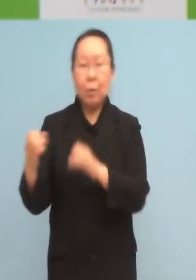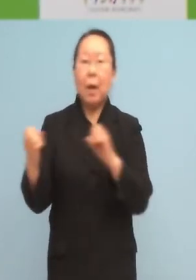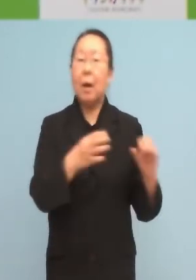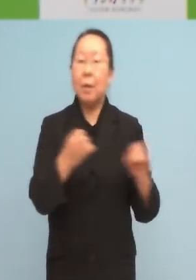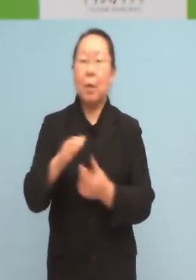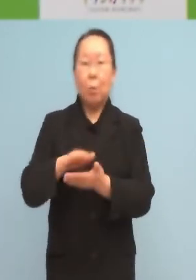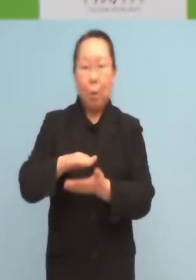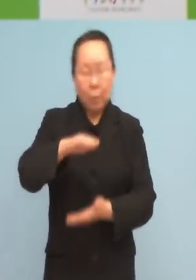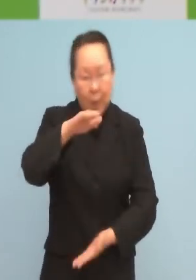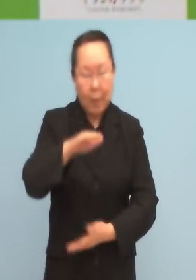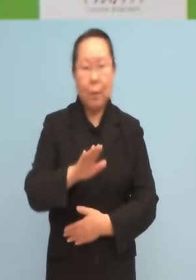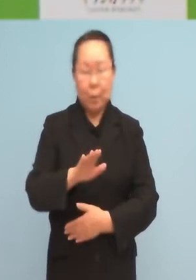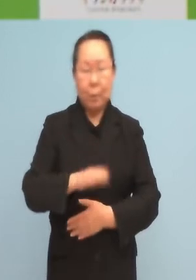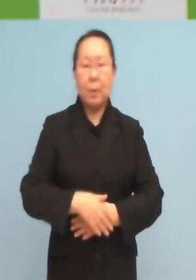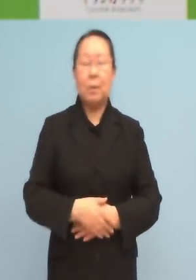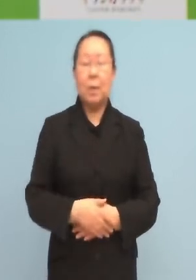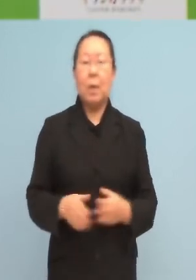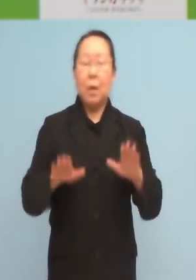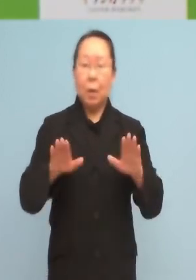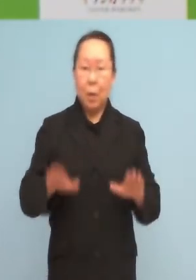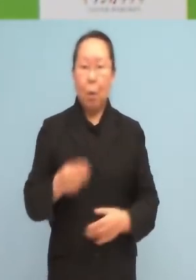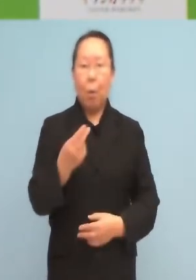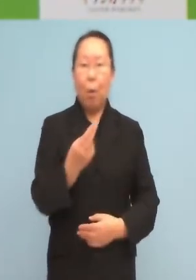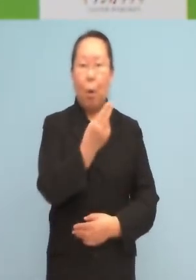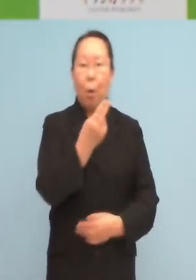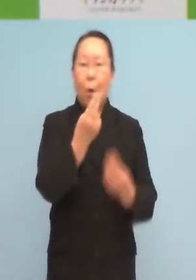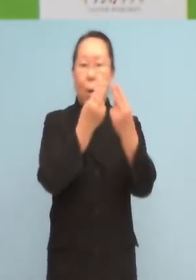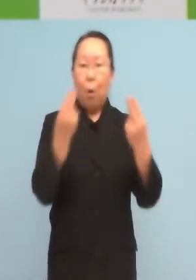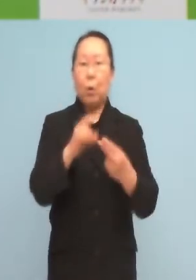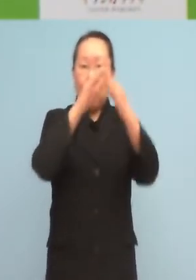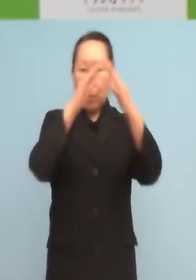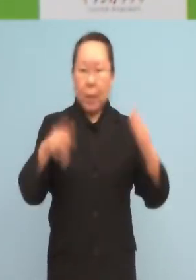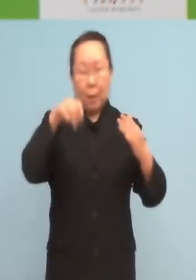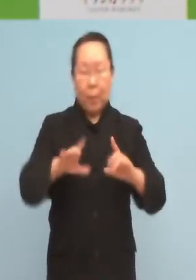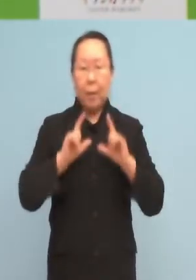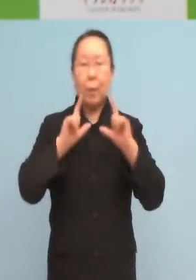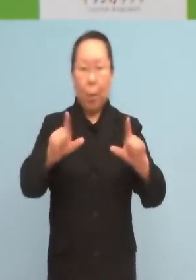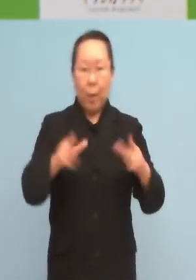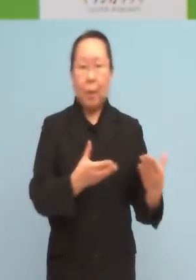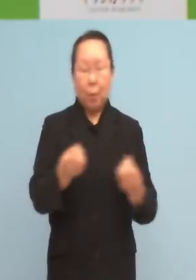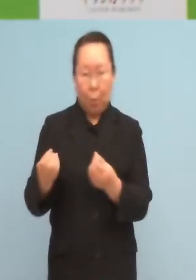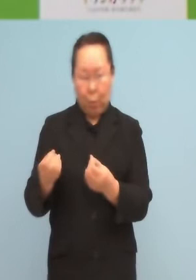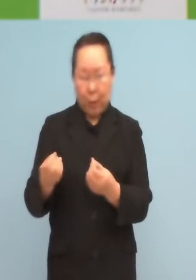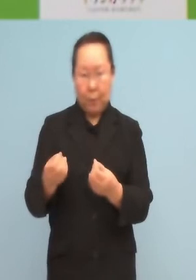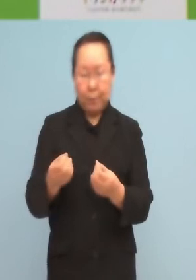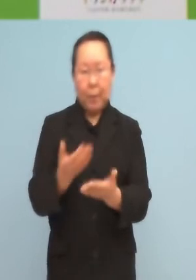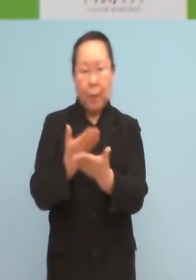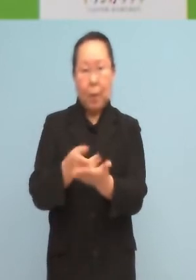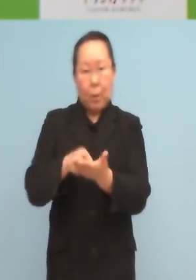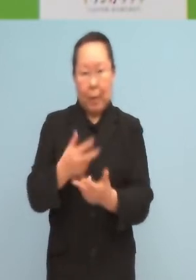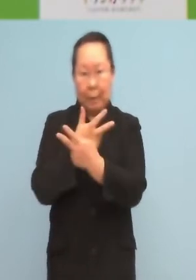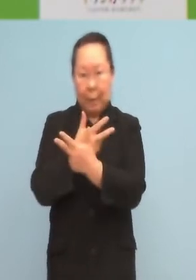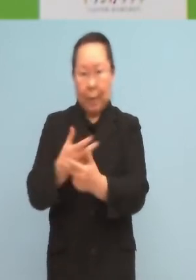深めてきたところであります。そして今日道議会でもご答弁申しました通り、まず ご要請のございました北